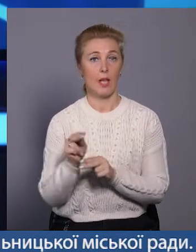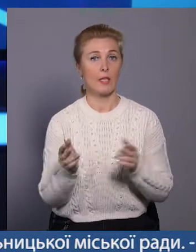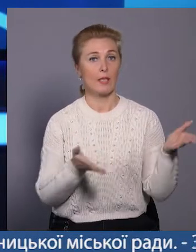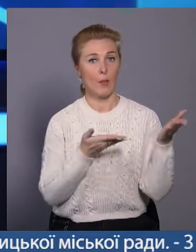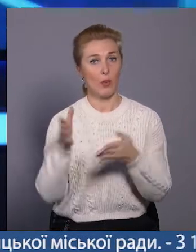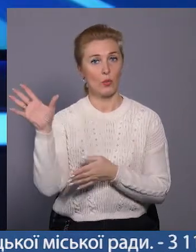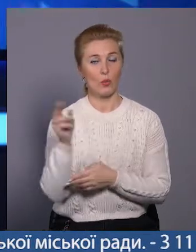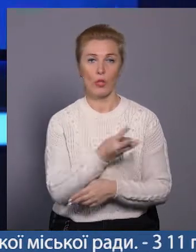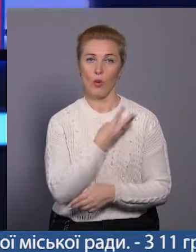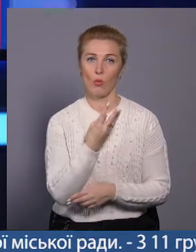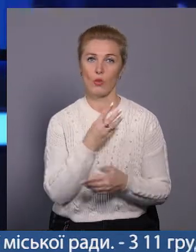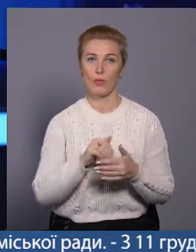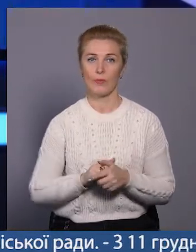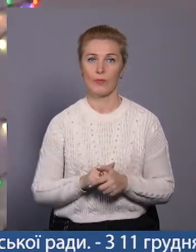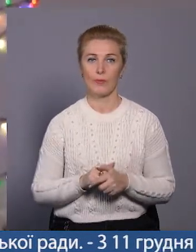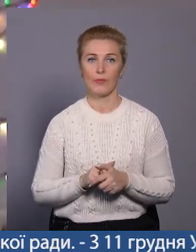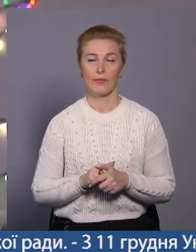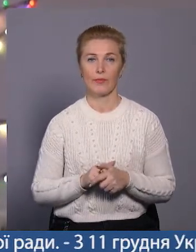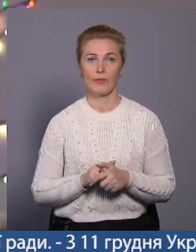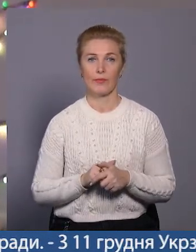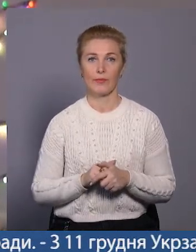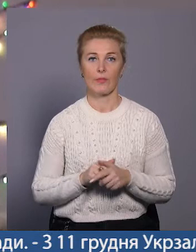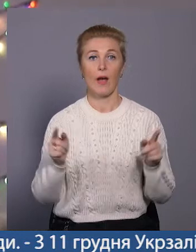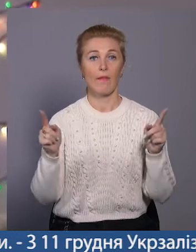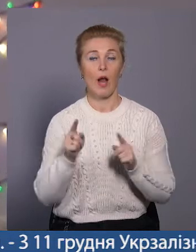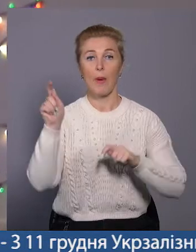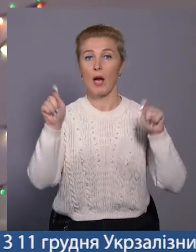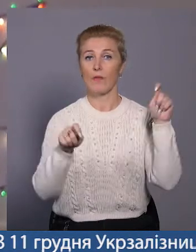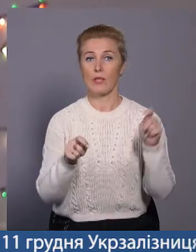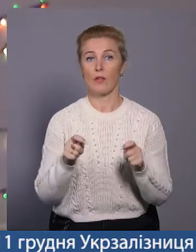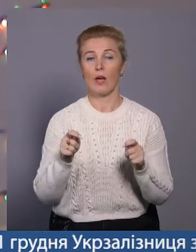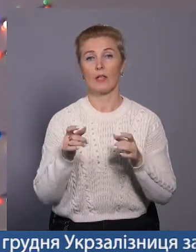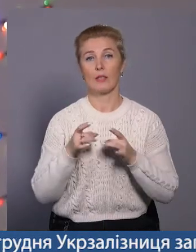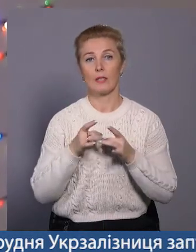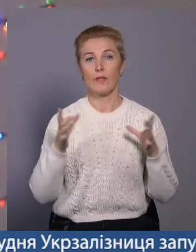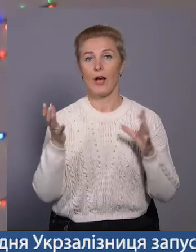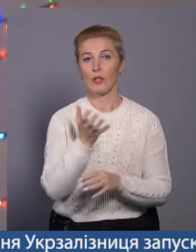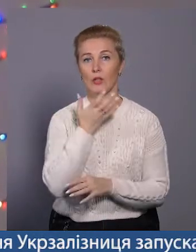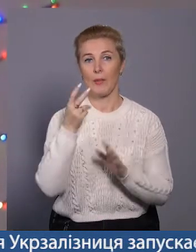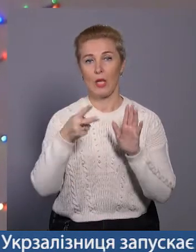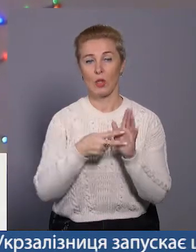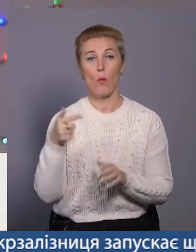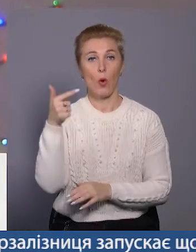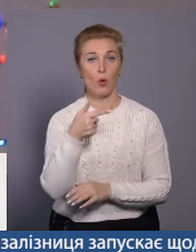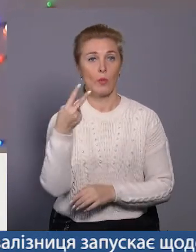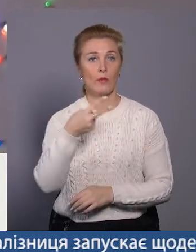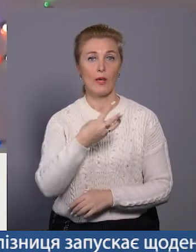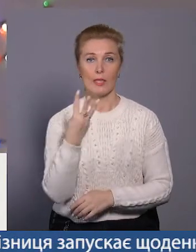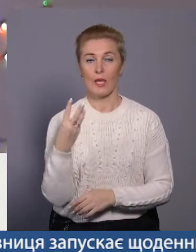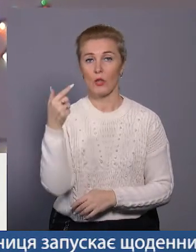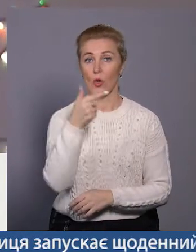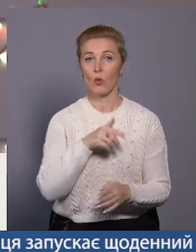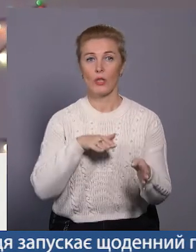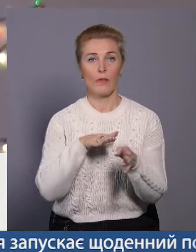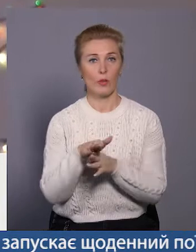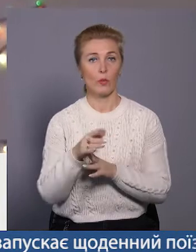Запрошують усіх охочих. В рамках фестивалю «Різдвяного тепла» 7 грудня та 23 грудня